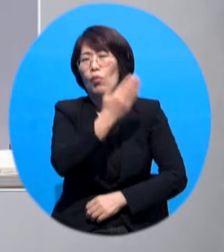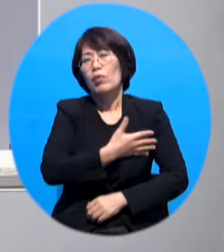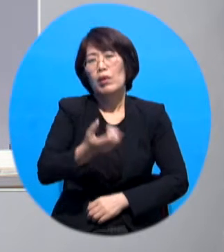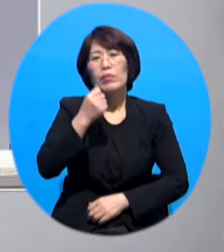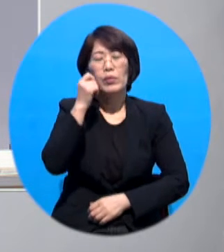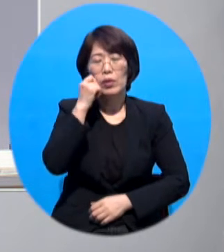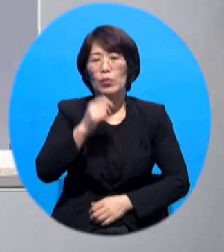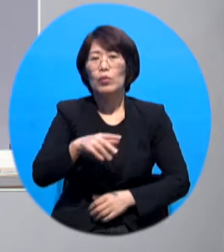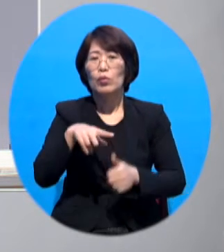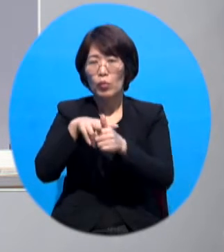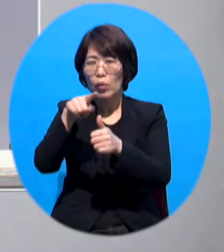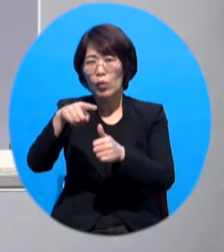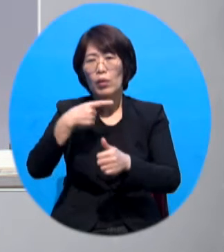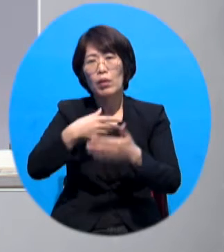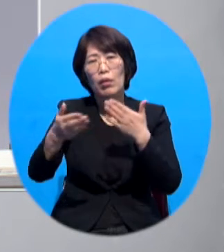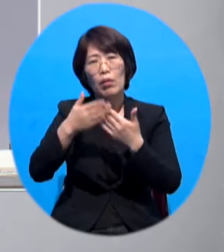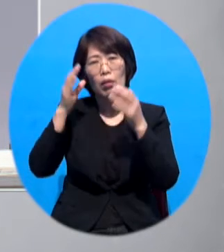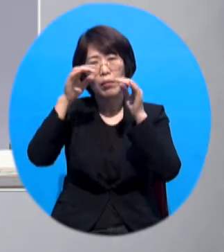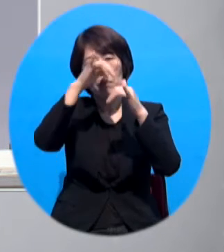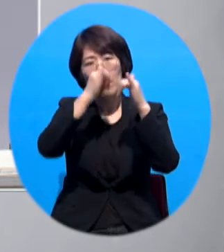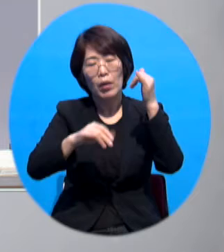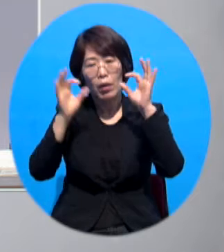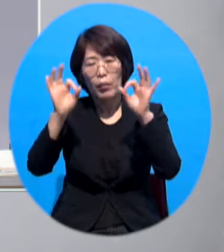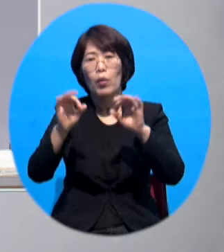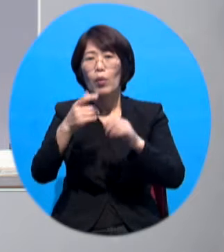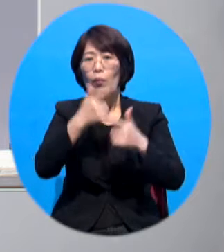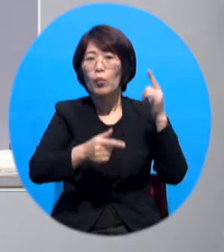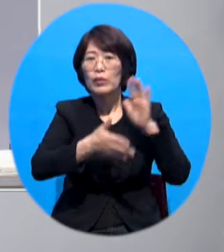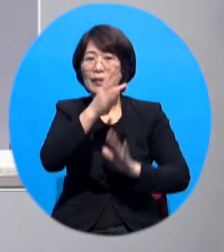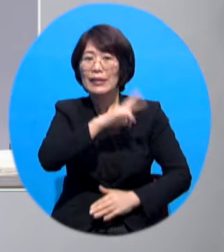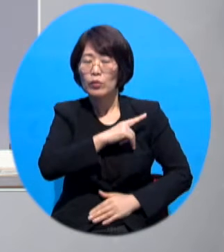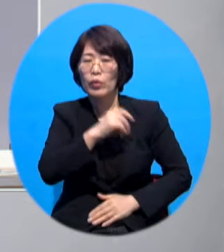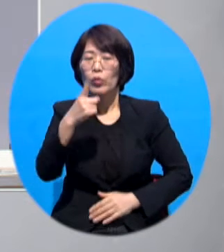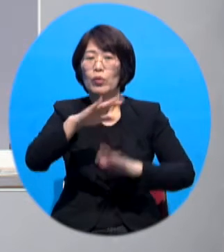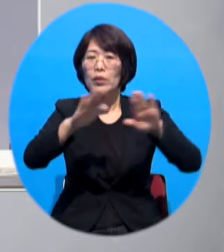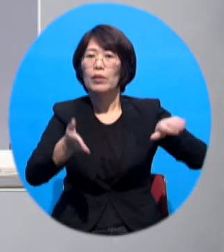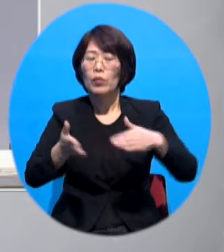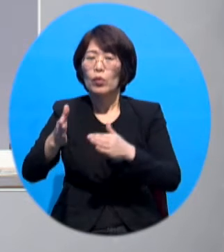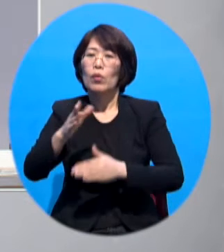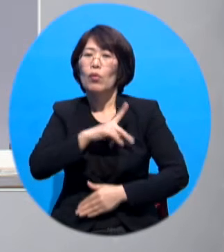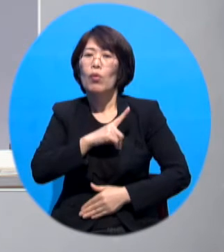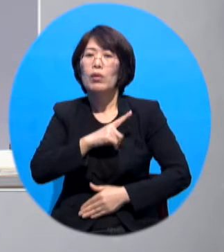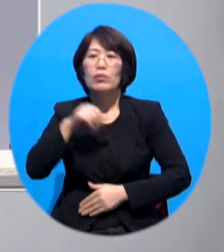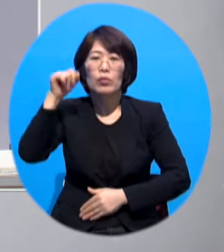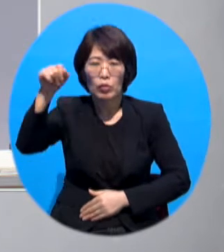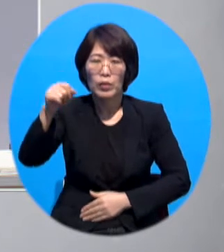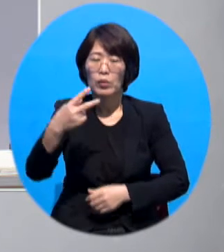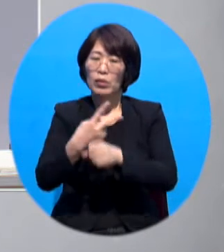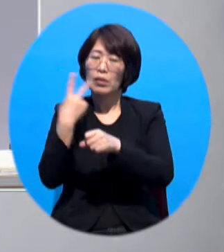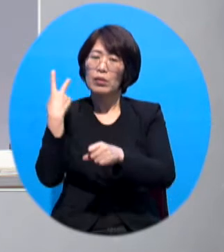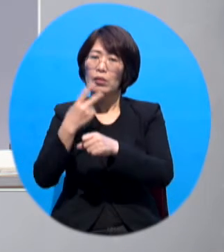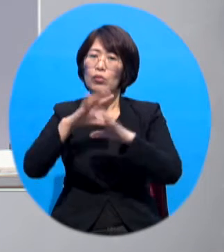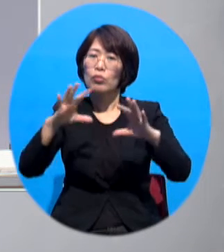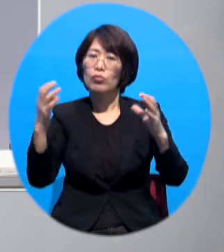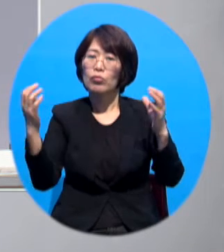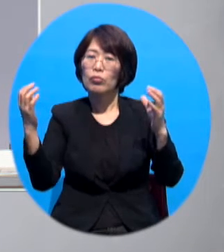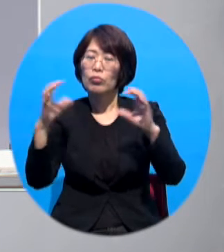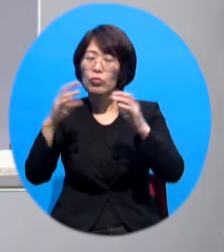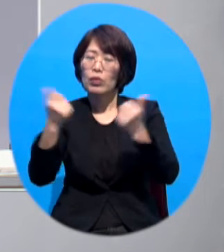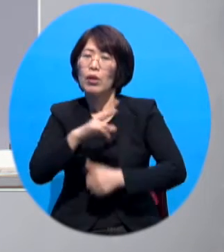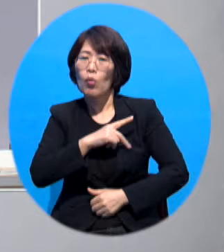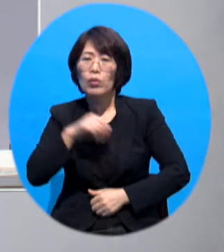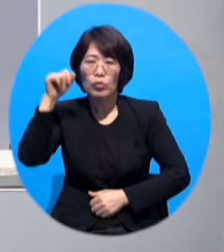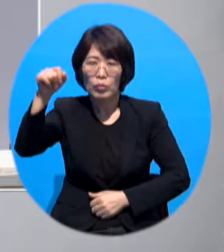요 부분이 경력을 보면 목포 슈얼 하시다가 전라남도 도 의원의 출마 하셨고 2년 전에는 국회의원에 출마를